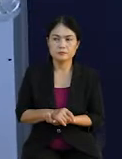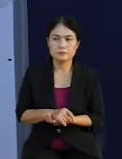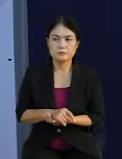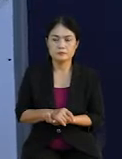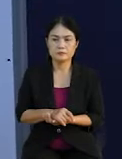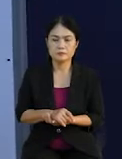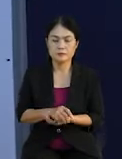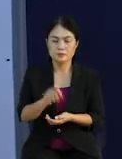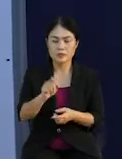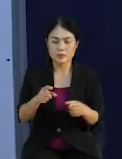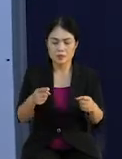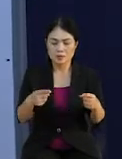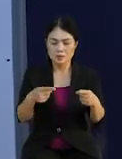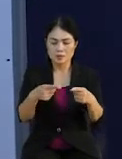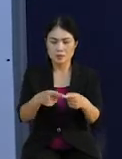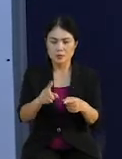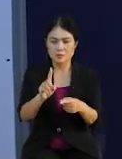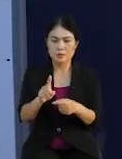và chúng ta có sọp